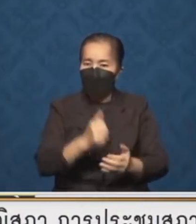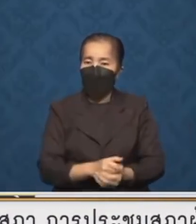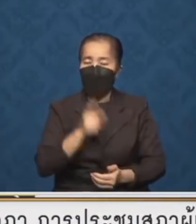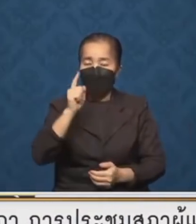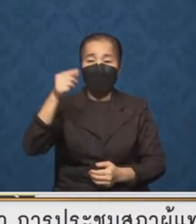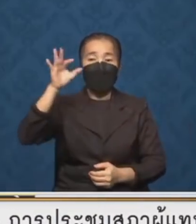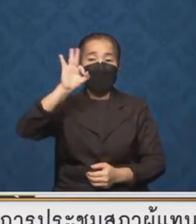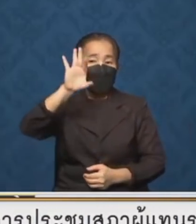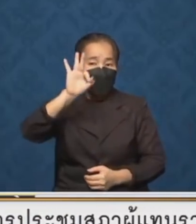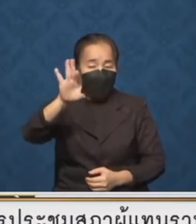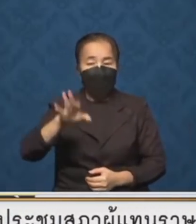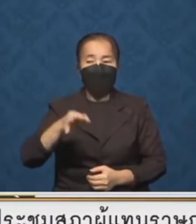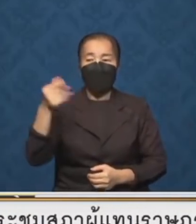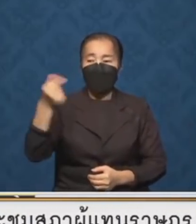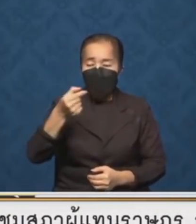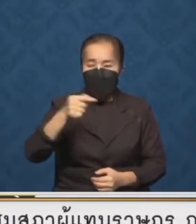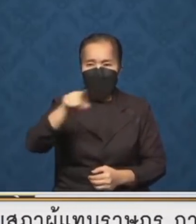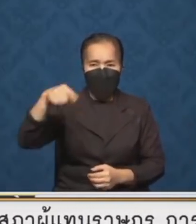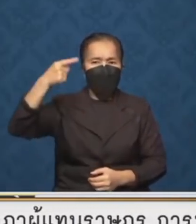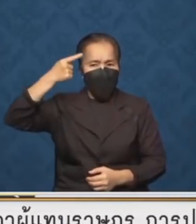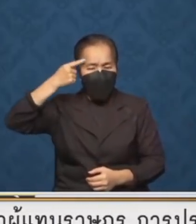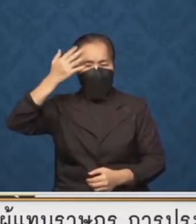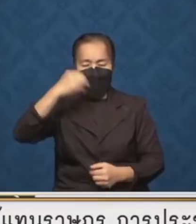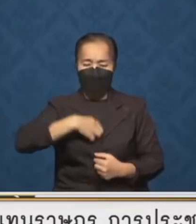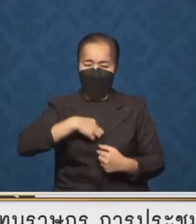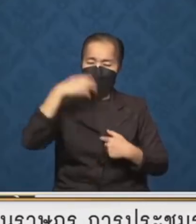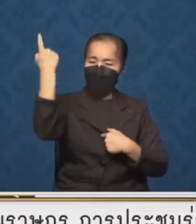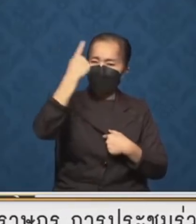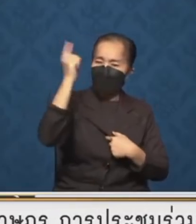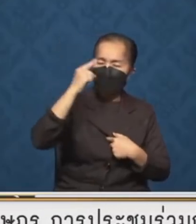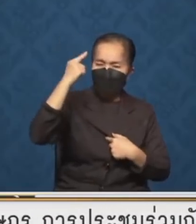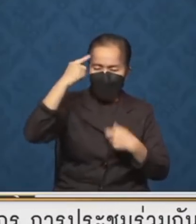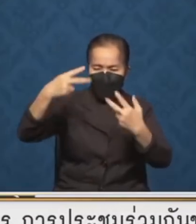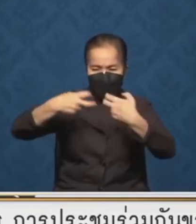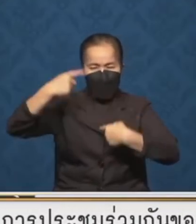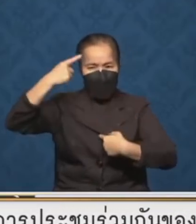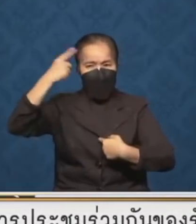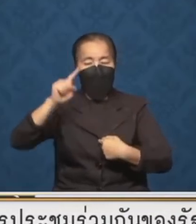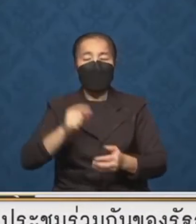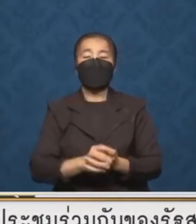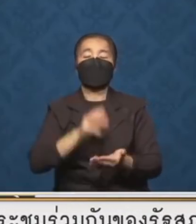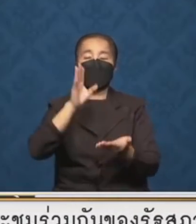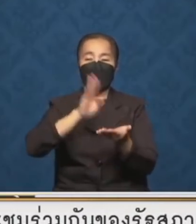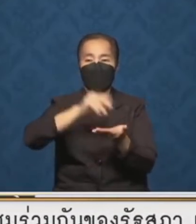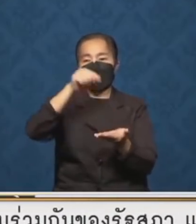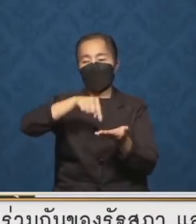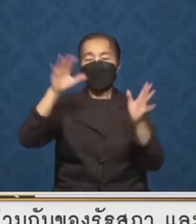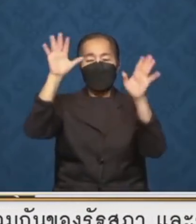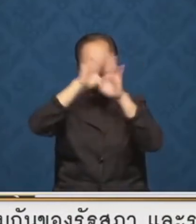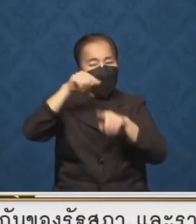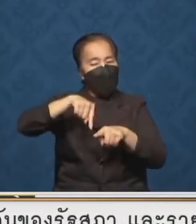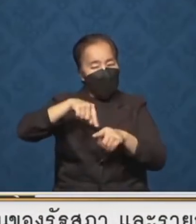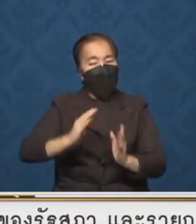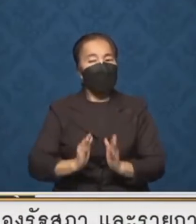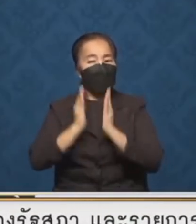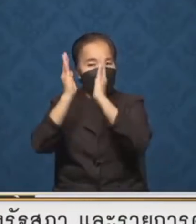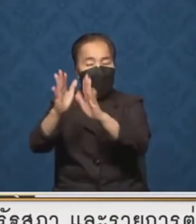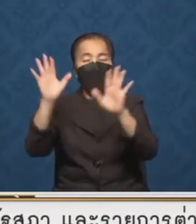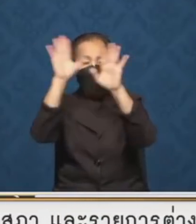ากำลังอยากจะซื้ออะไรหรืออยากไปเที่ยวที่ไหน เขาใช้ข้อมูลคล้ายๆที่อยู่ในประกาศนี่